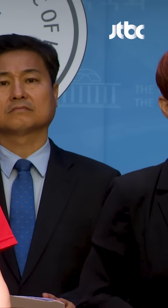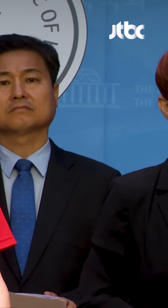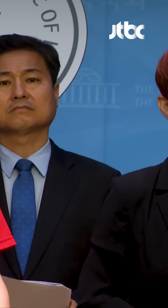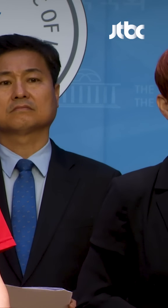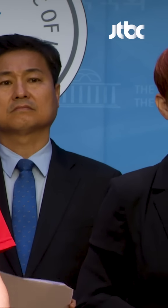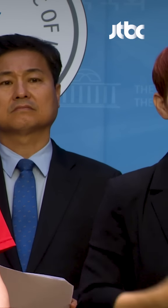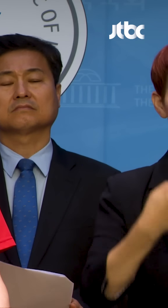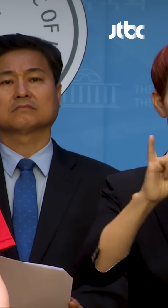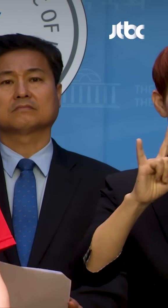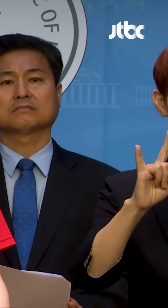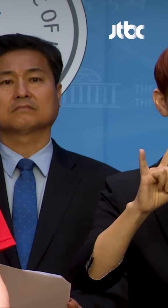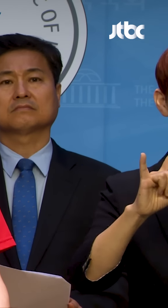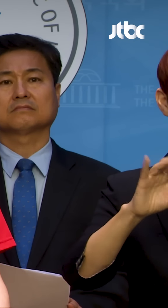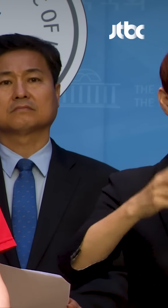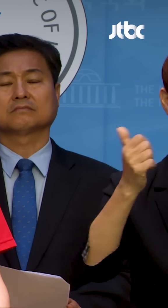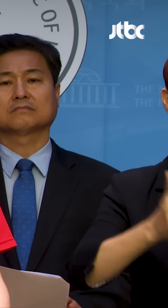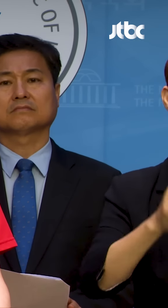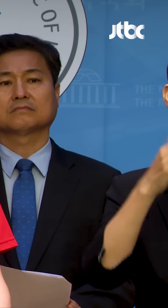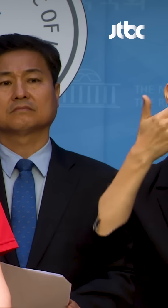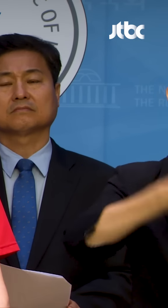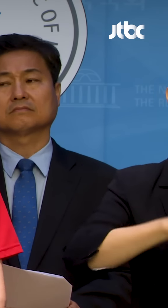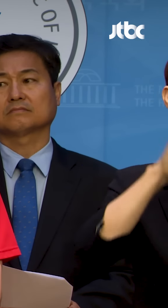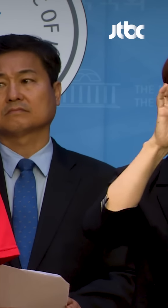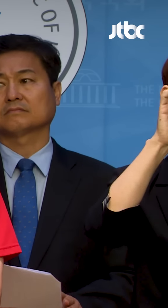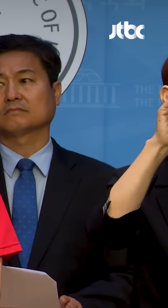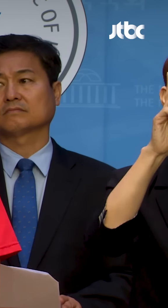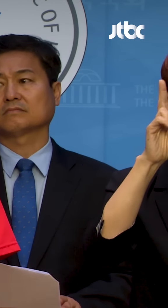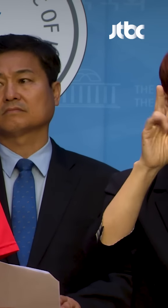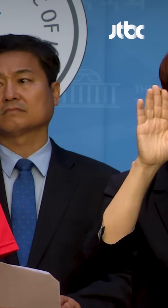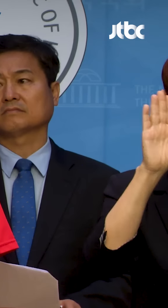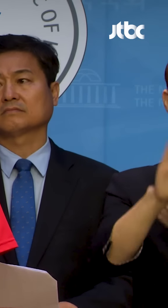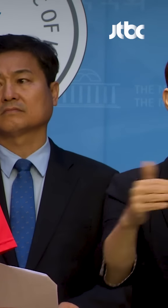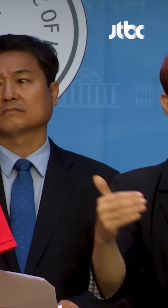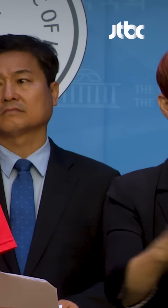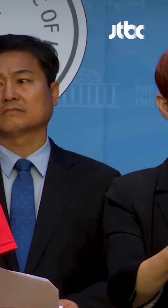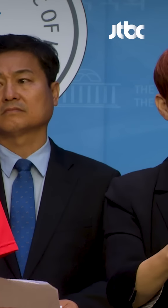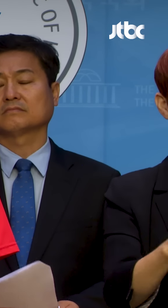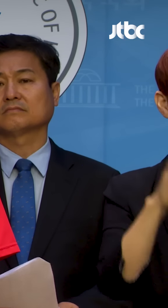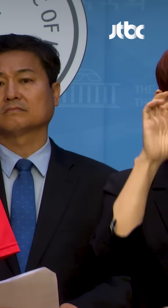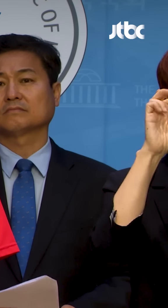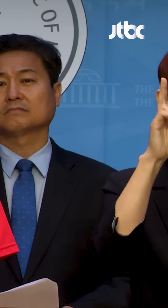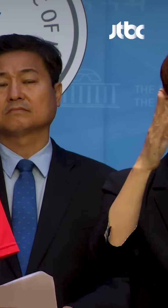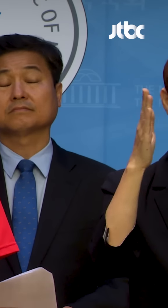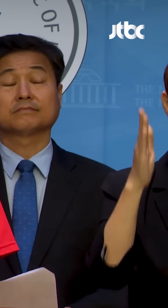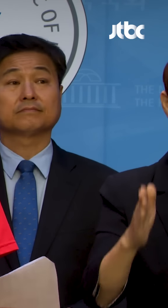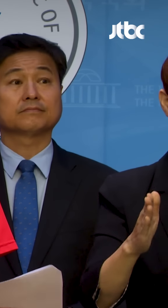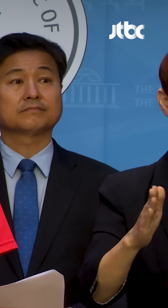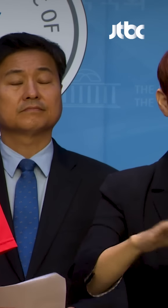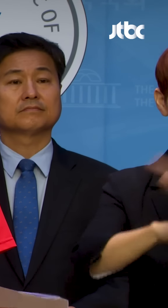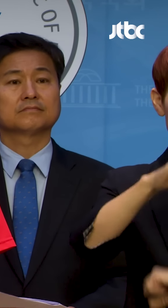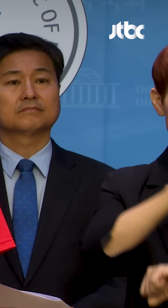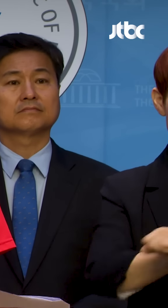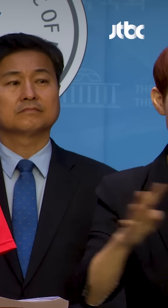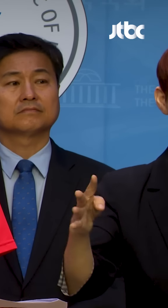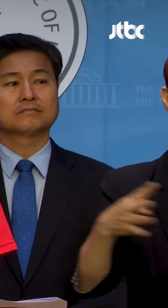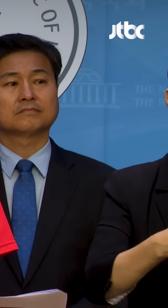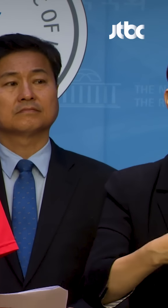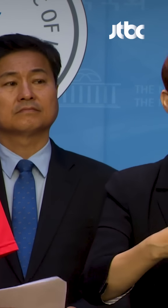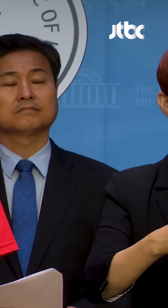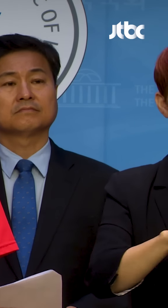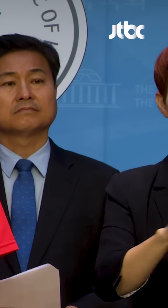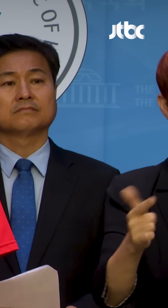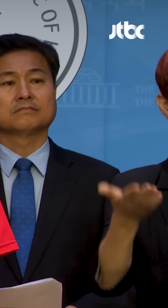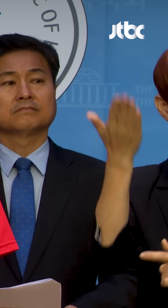21대 국회 이제 42일 남았습니다. 이 42일 동안만이라도 여야 합의, 의사 일정,